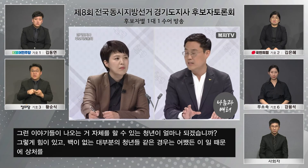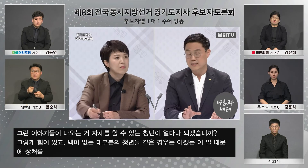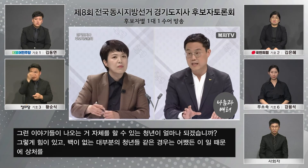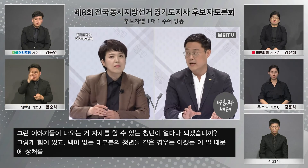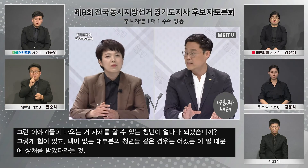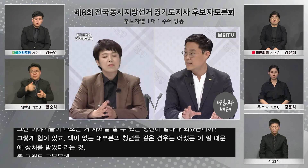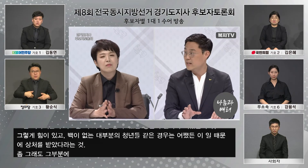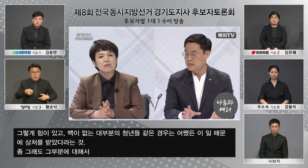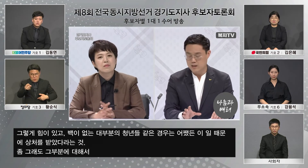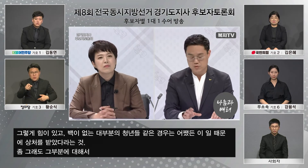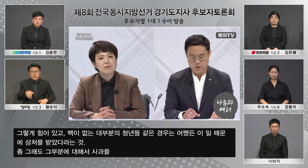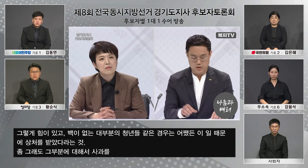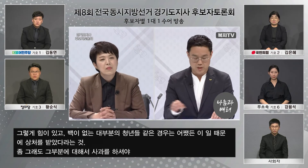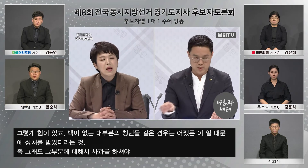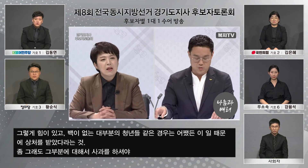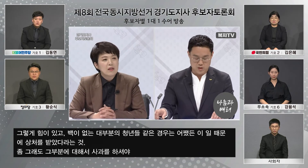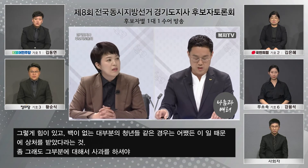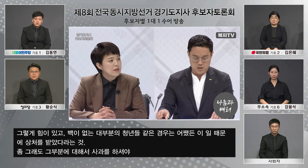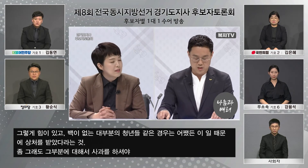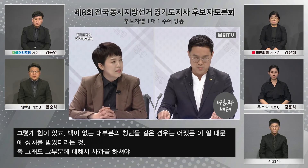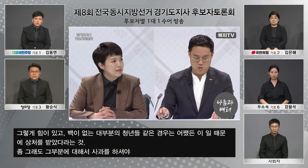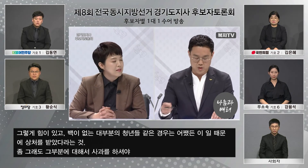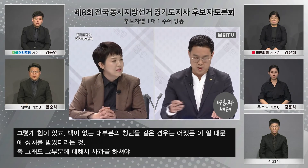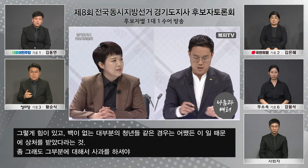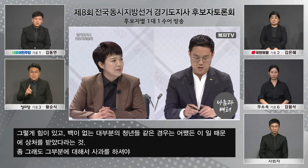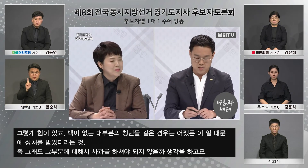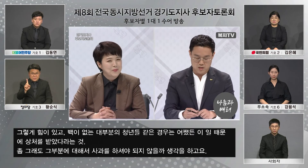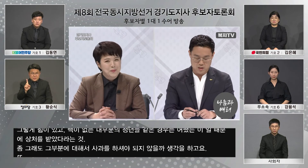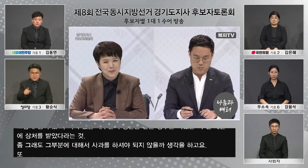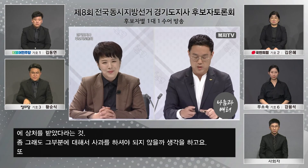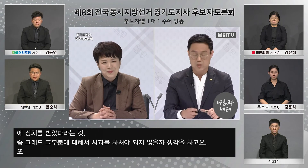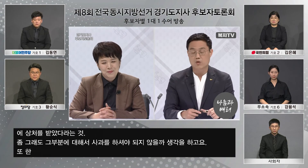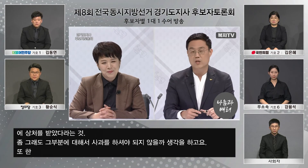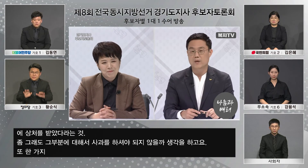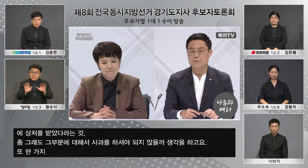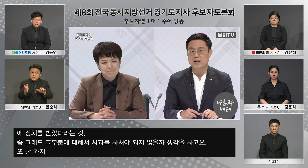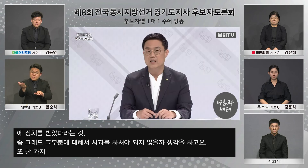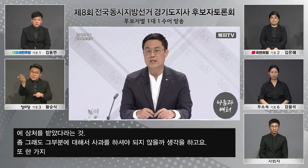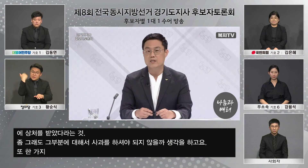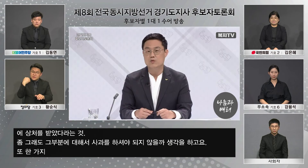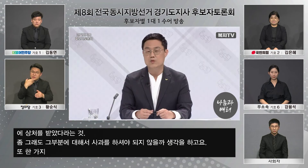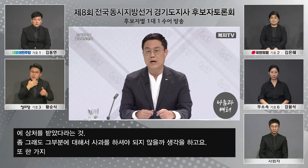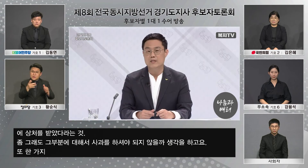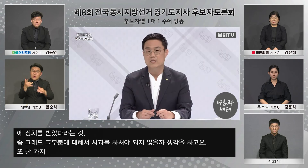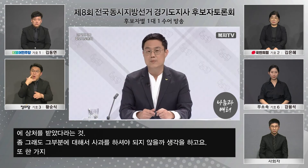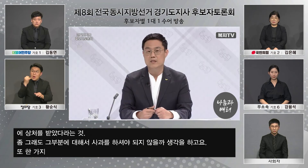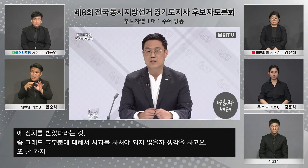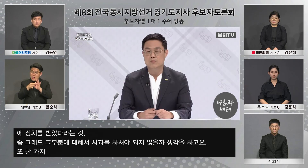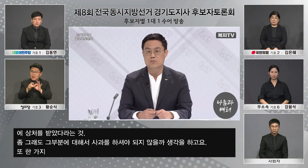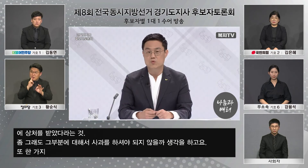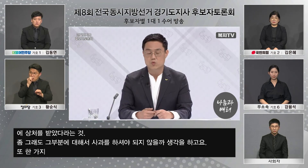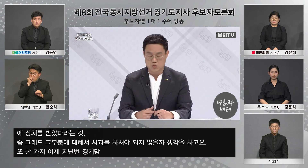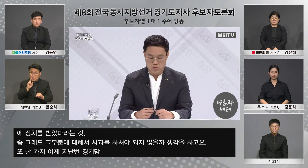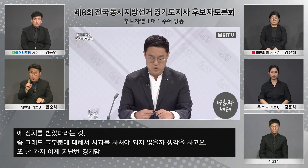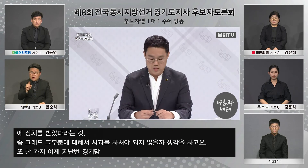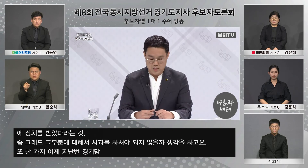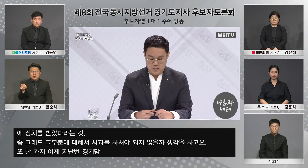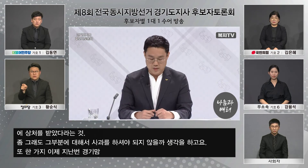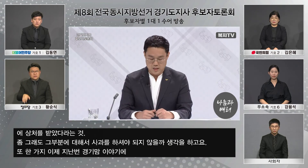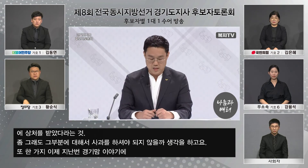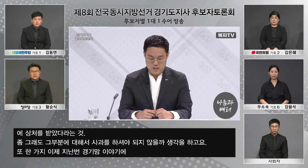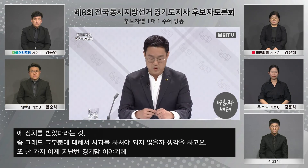하셔야 되지 않을까 생각을 하고요. 또 한 가지 이제 뭐 그 지난번에 이제 경기맘 이야기에 대해서도 나왔지만은 이 부분도